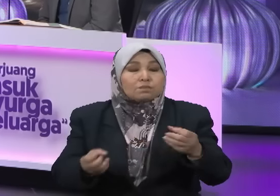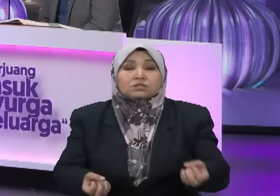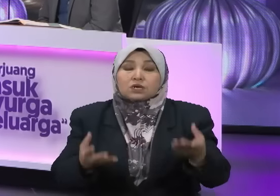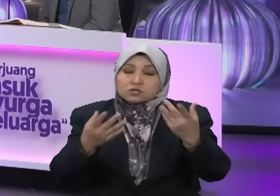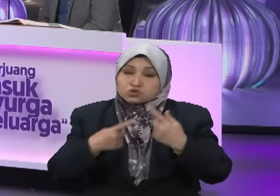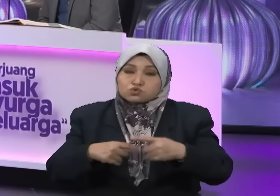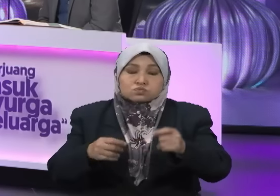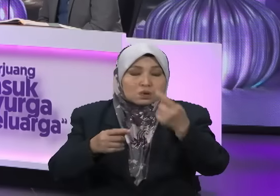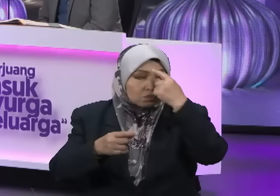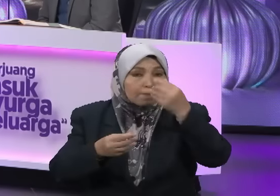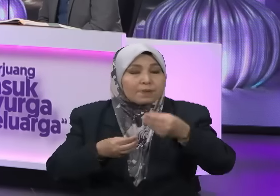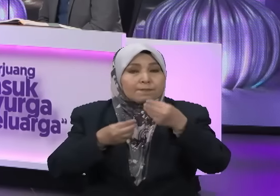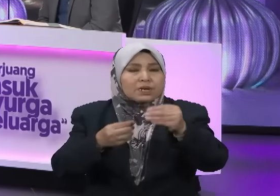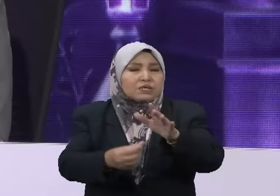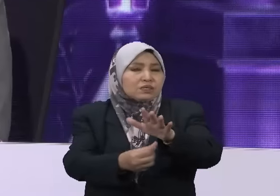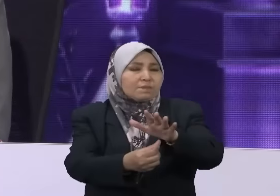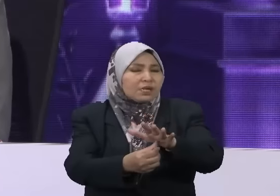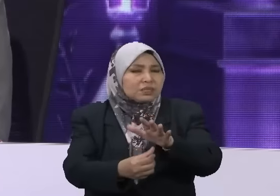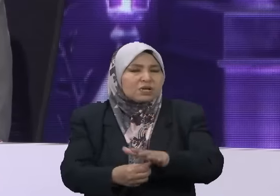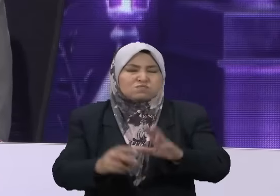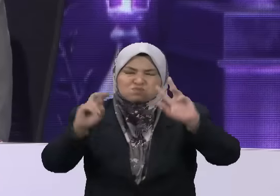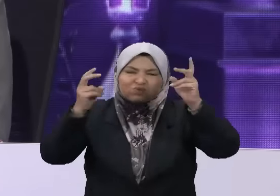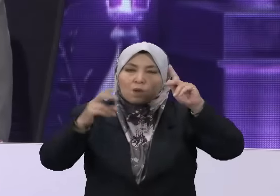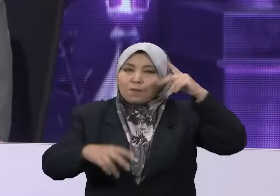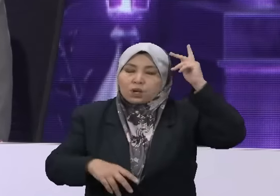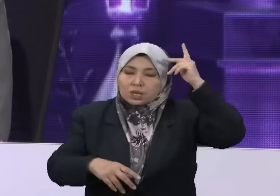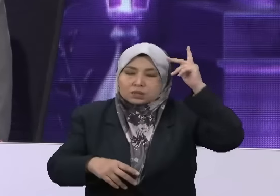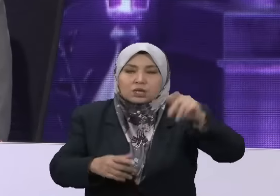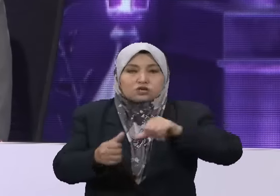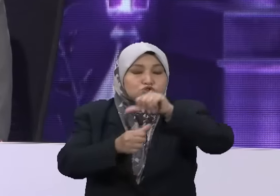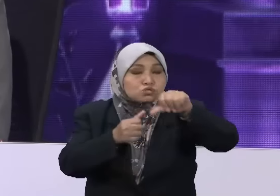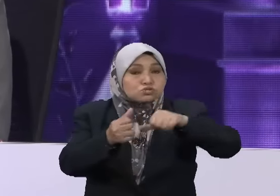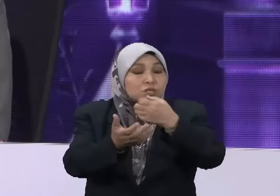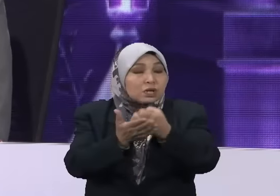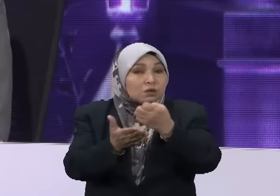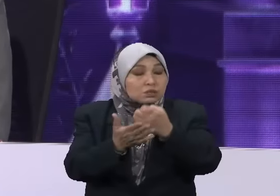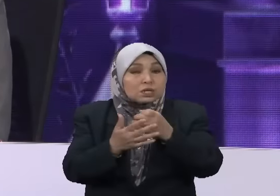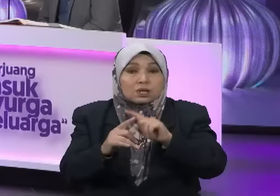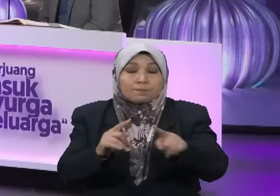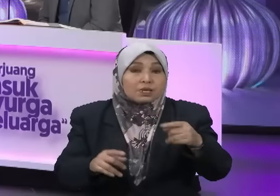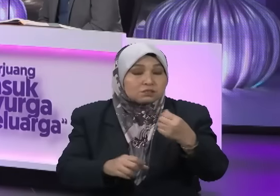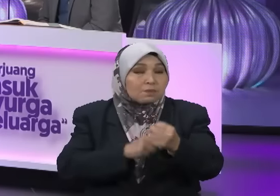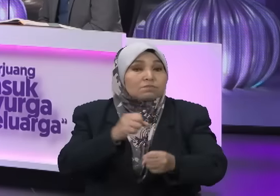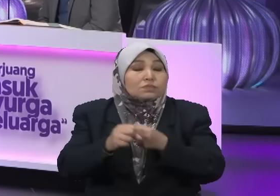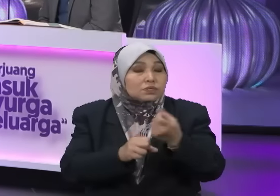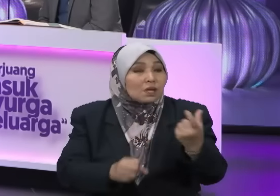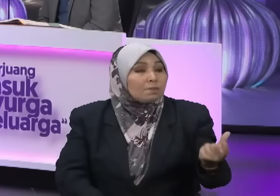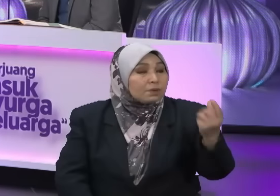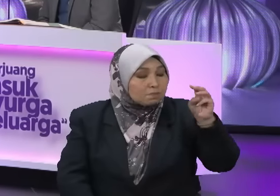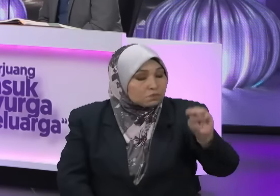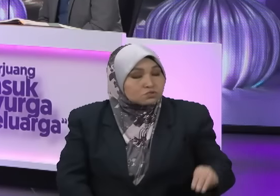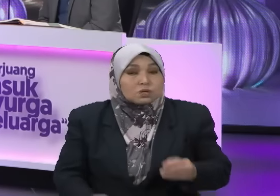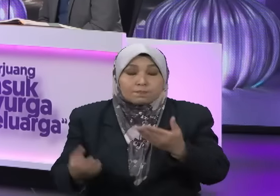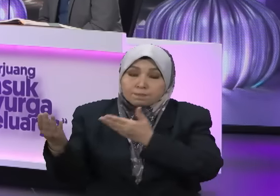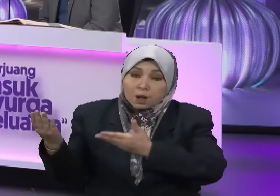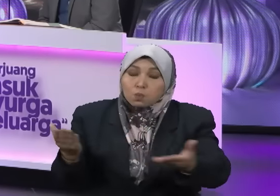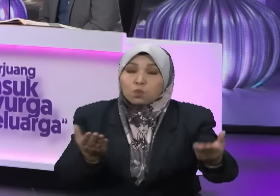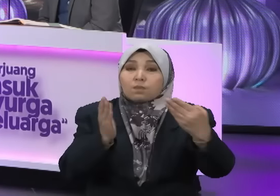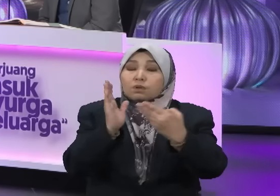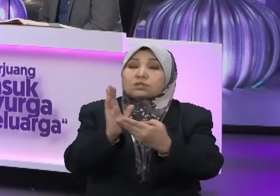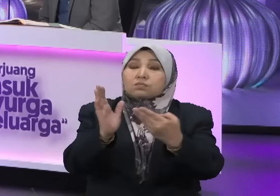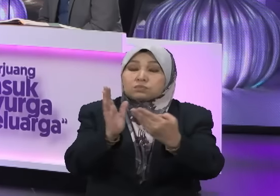cuba memberi kritikan pada isu politik, sosial dan juga ekonomi. Tetapi pada zaman Nabi Musa dibawakan mukjizat-mukjizat itu